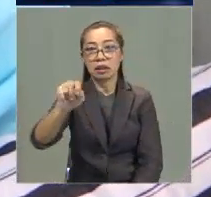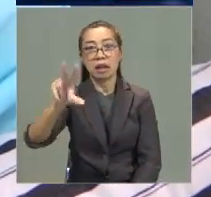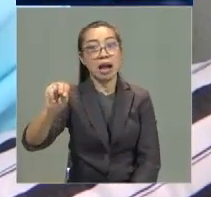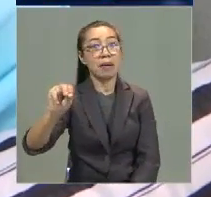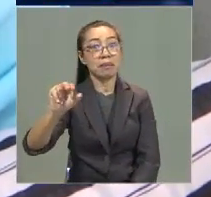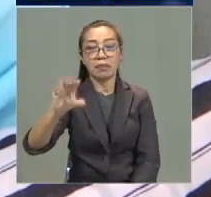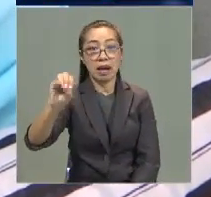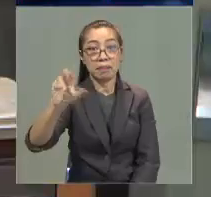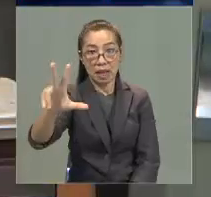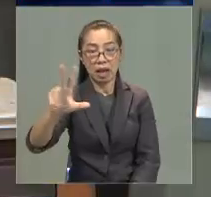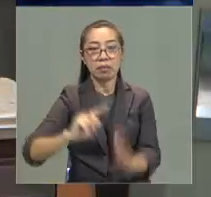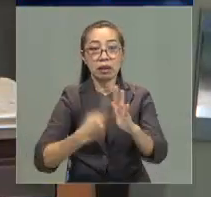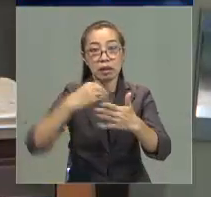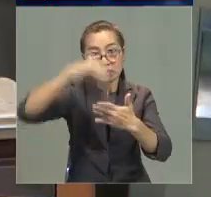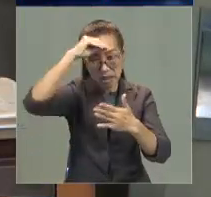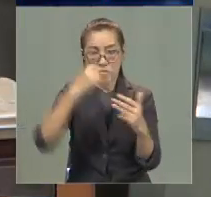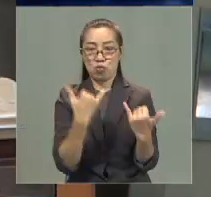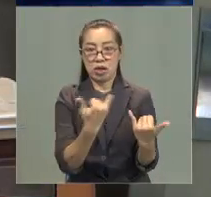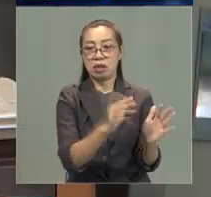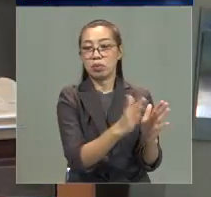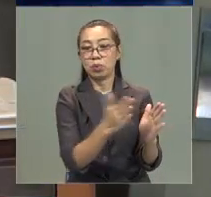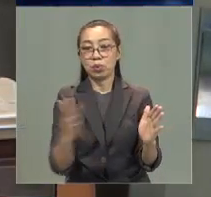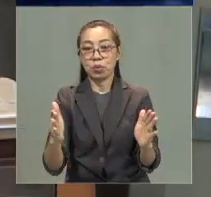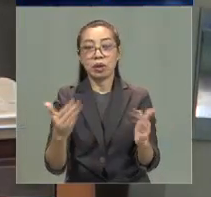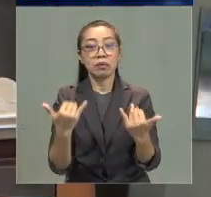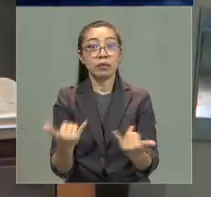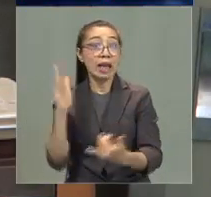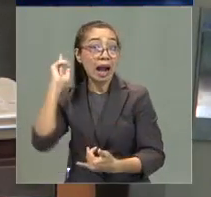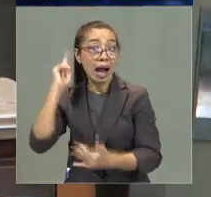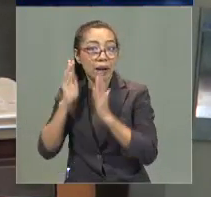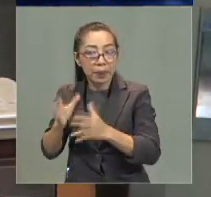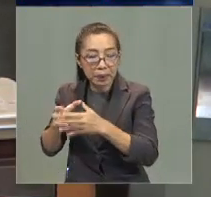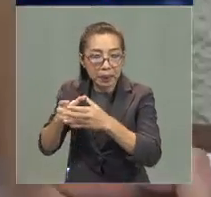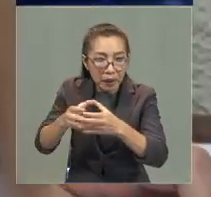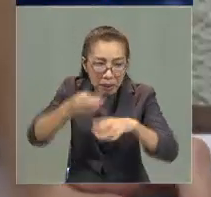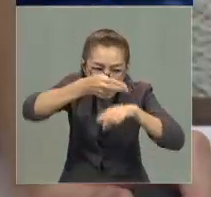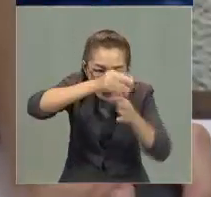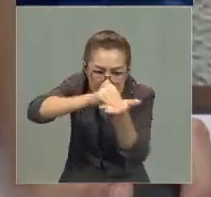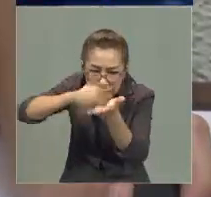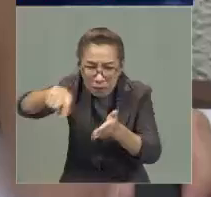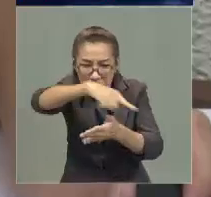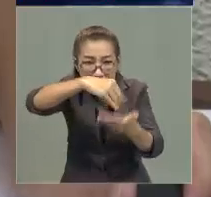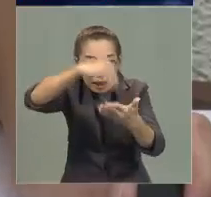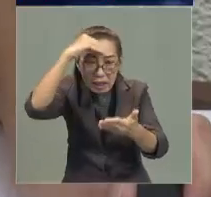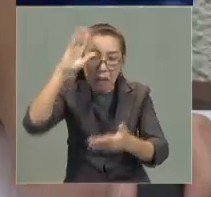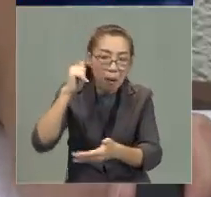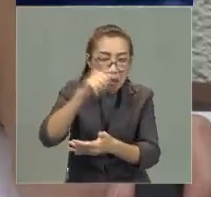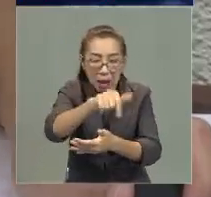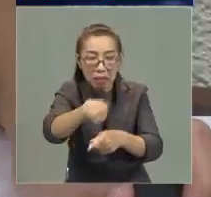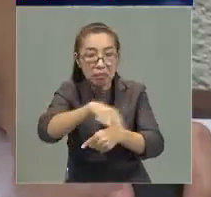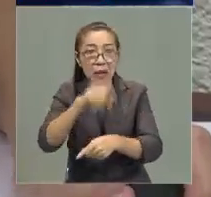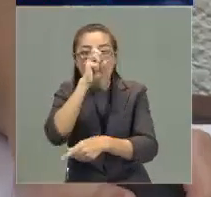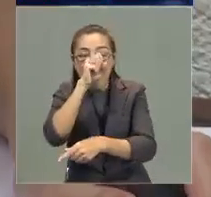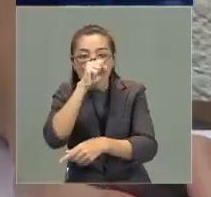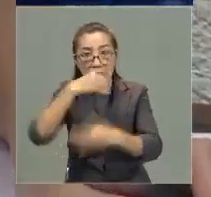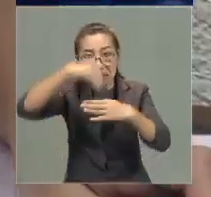53การเรียนเริ่มตั้งแต่วันนี้เป็นต้นไปวันนี้ทางทีมข่าวก็เลยไปสังเกตค่ะว่าเอ๊ะน้องๆผู้ปกครองเรื่องของการทดล